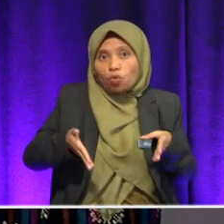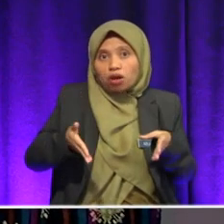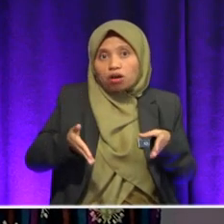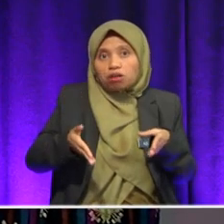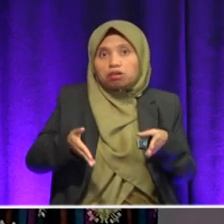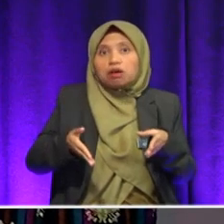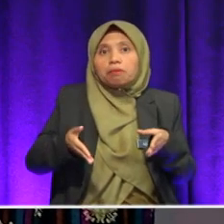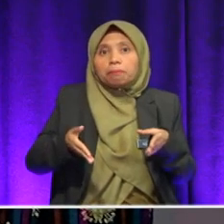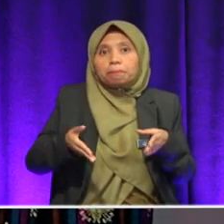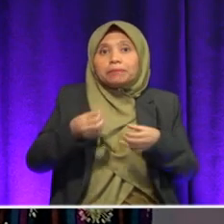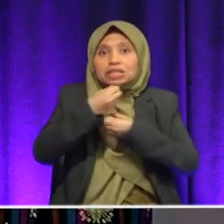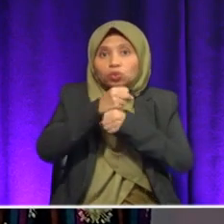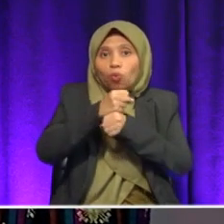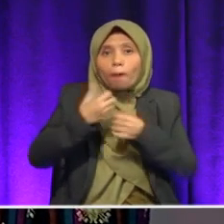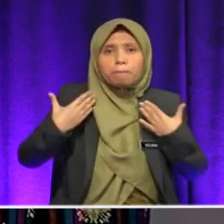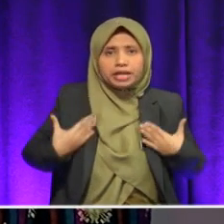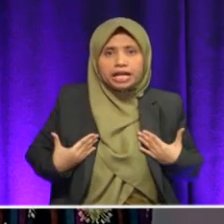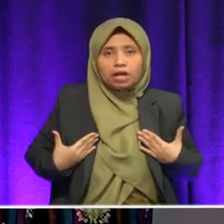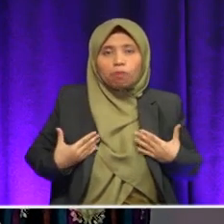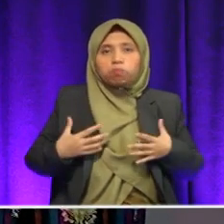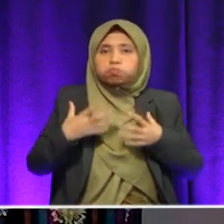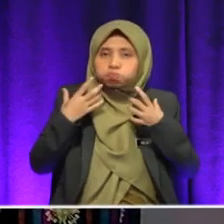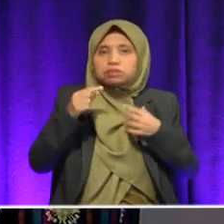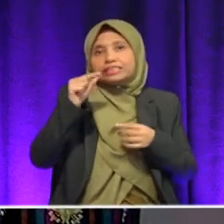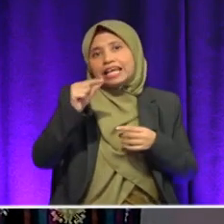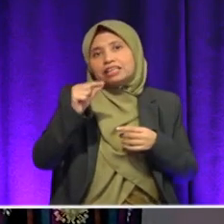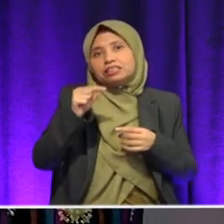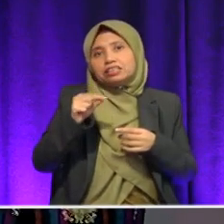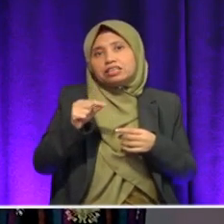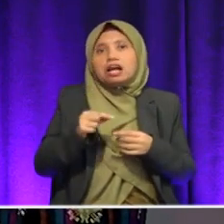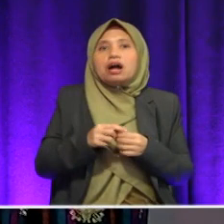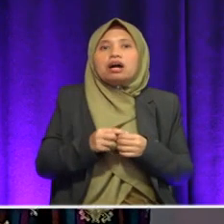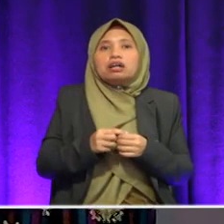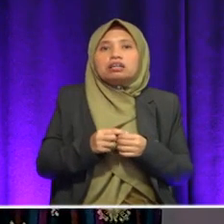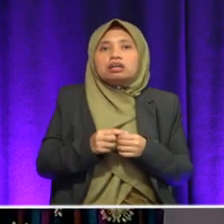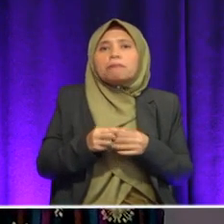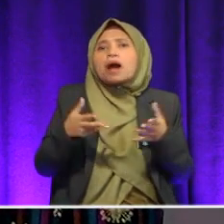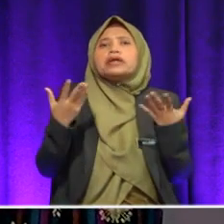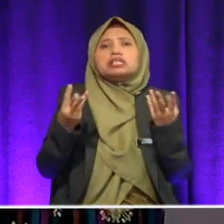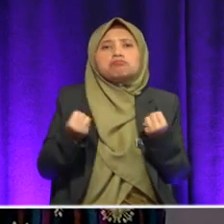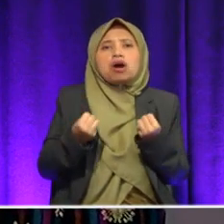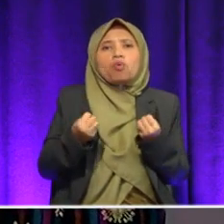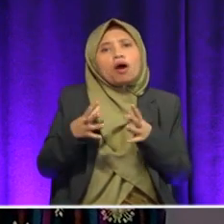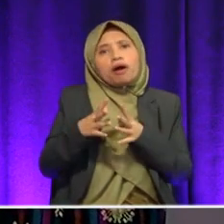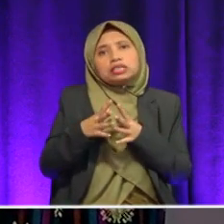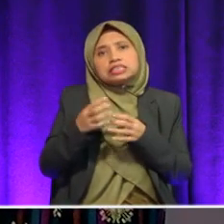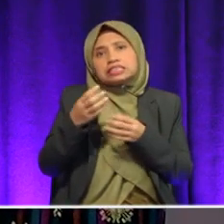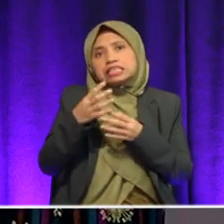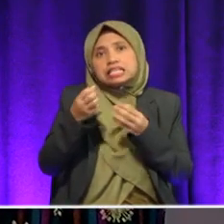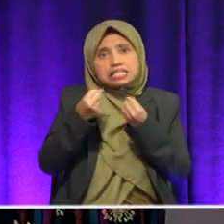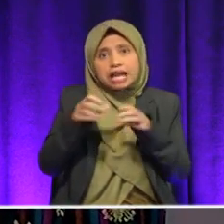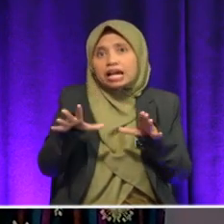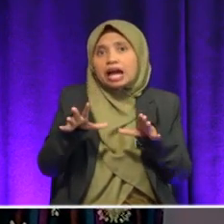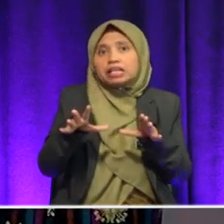ini adalah bentuk badan gempa Jadi macam mana untuk menyesuaikan masalah yang pertama